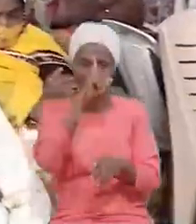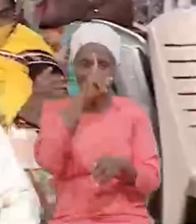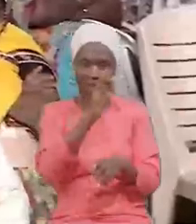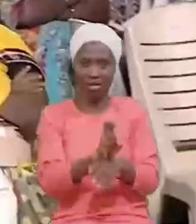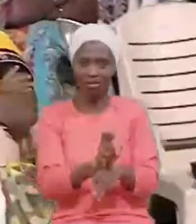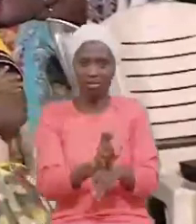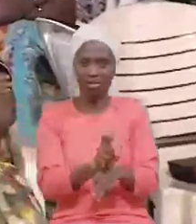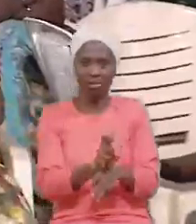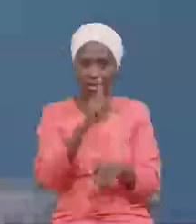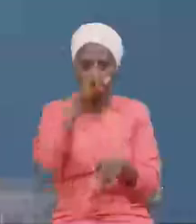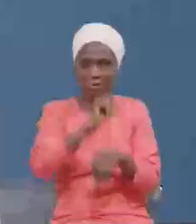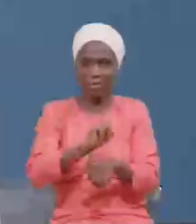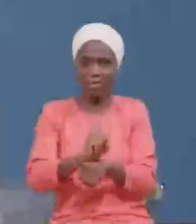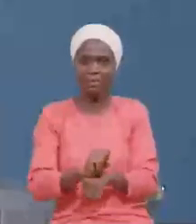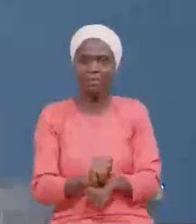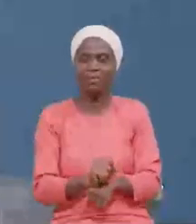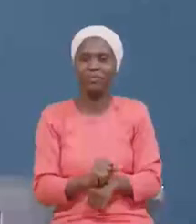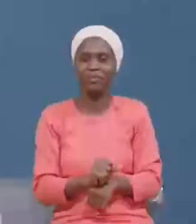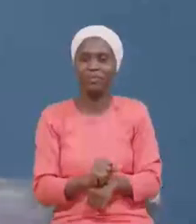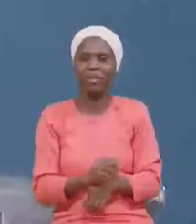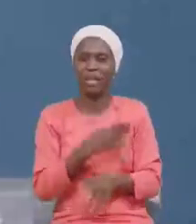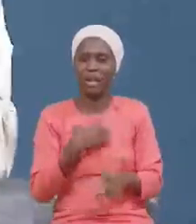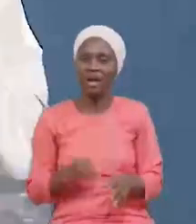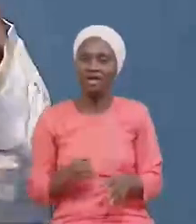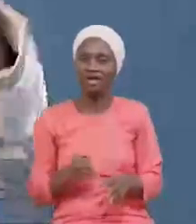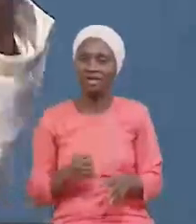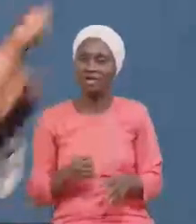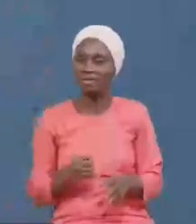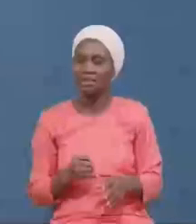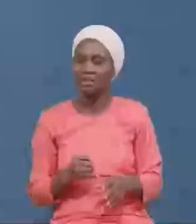et pour avoir une conscience paisible.